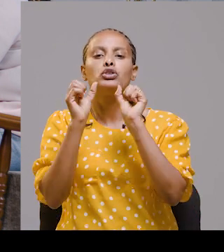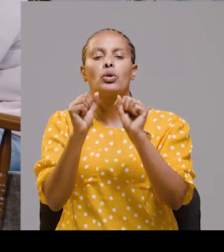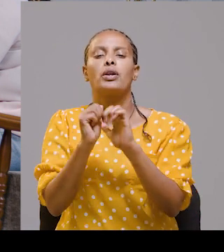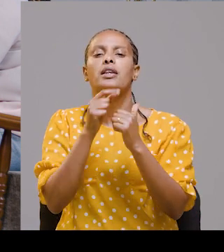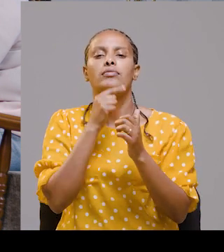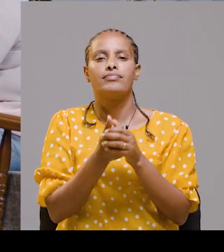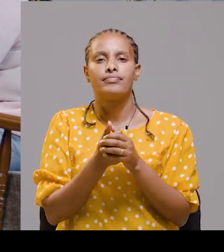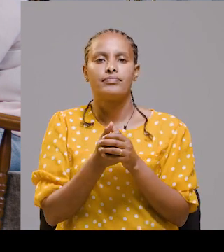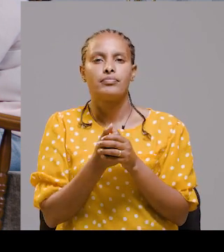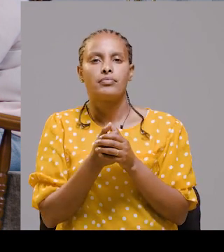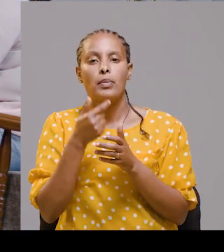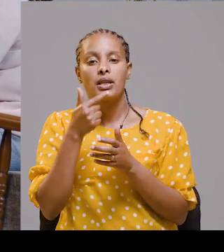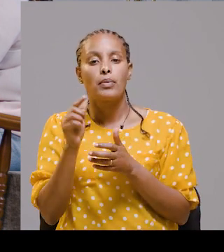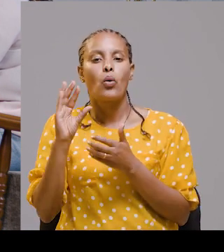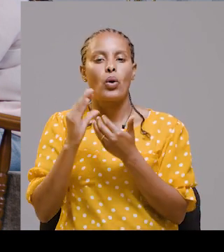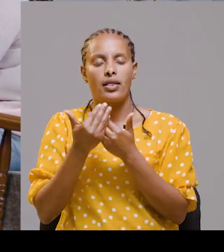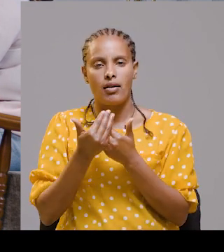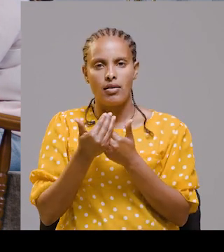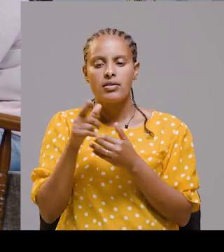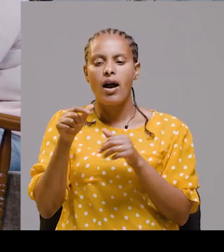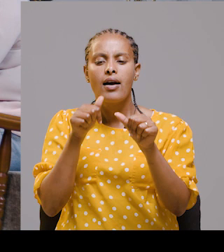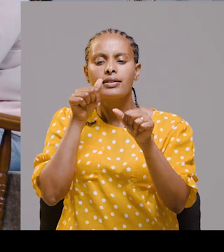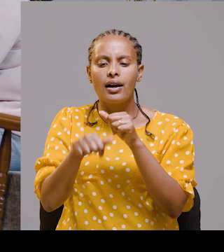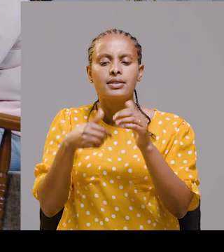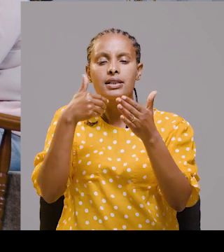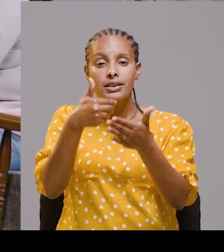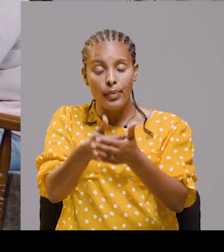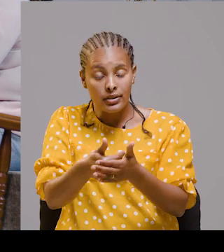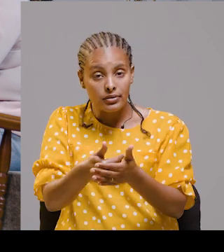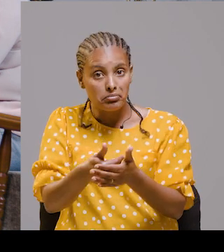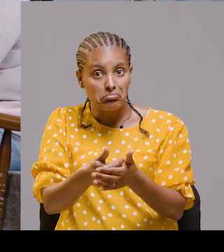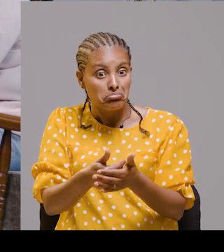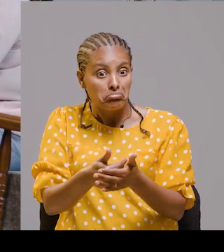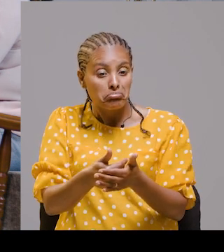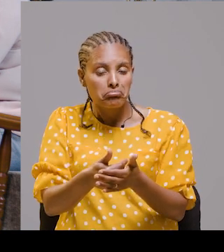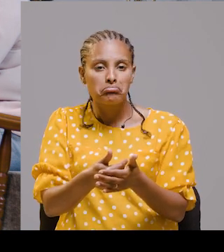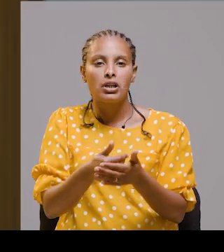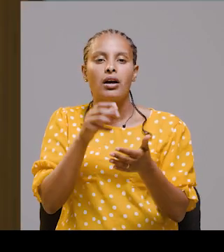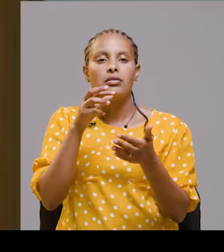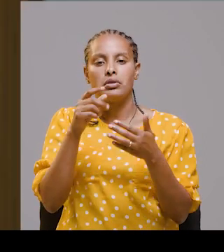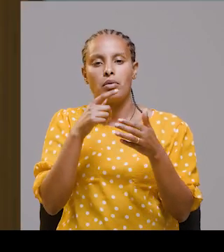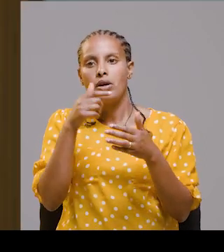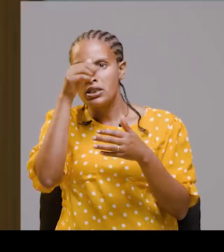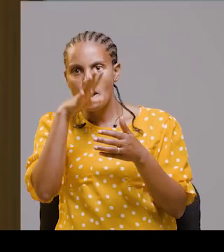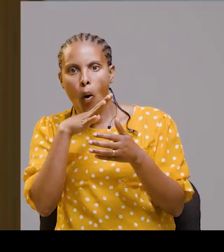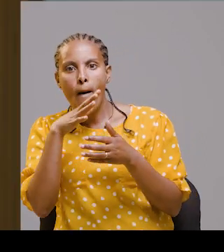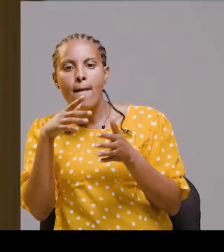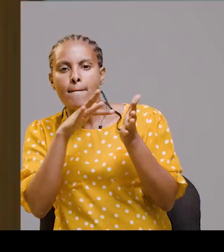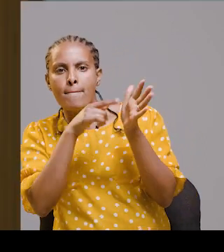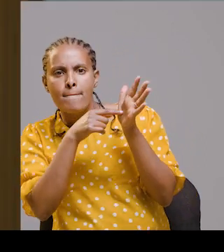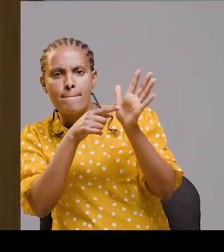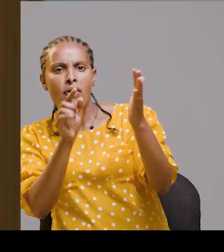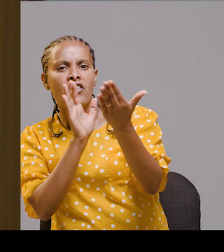የሚቻለው በምትልበት መልኩ፣ ምክንያቱም ያ ጥቃት ሲደርስባት ቪዲዮ ሪከርድ አይደረግም ወይም ደግሞ ሰው መሀል አይደለም። እንዲህ